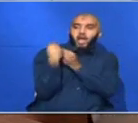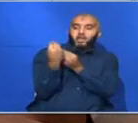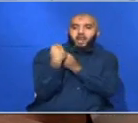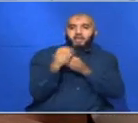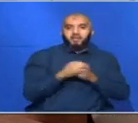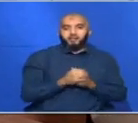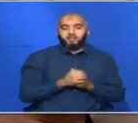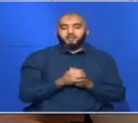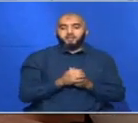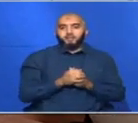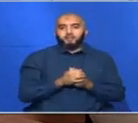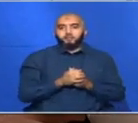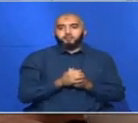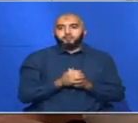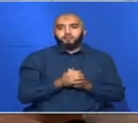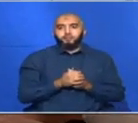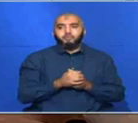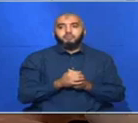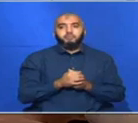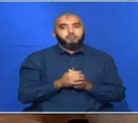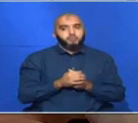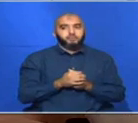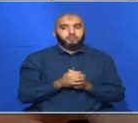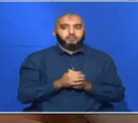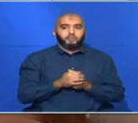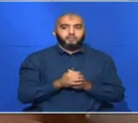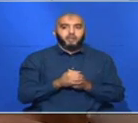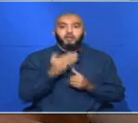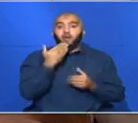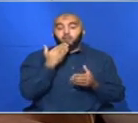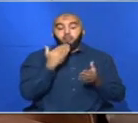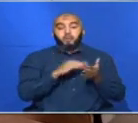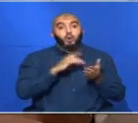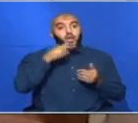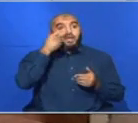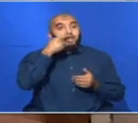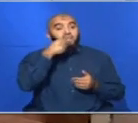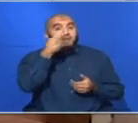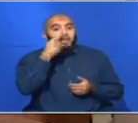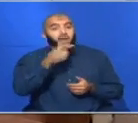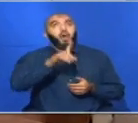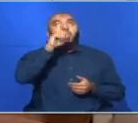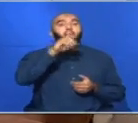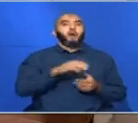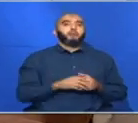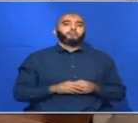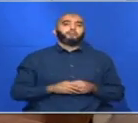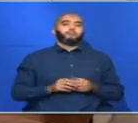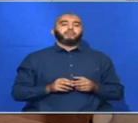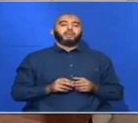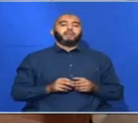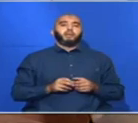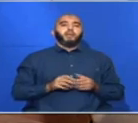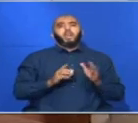العطاء من افضل ما من افضل الذكر ما ورد عن النبي عليه الصلاه والسلام ومن